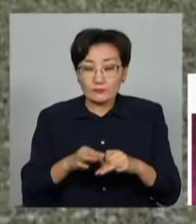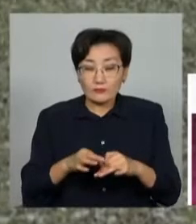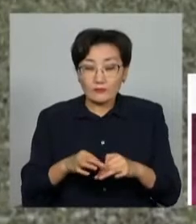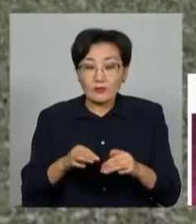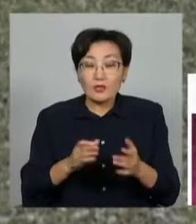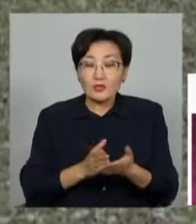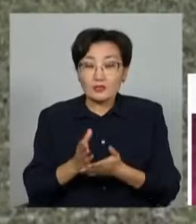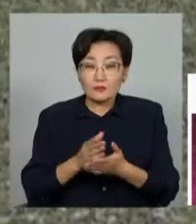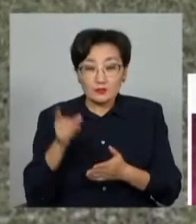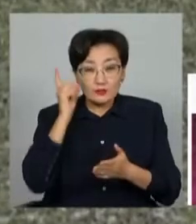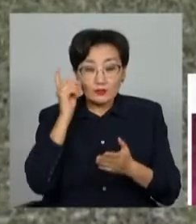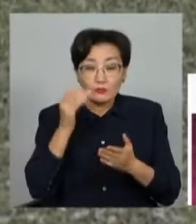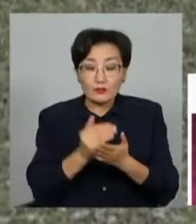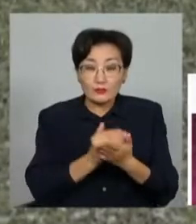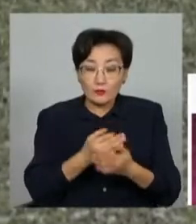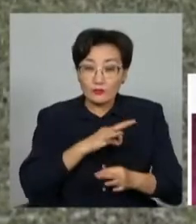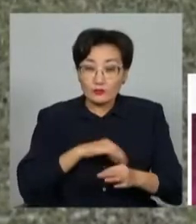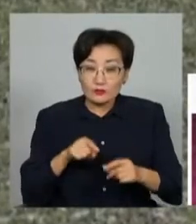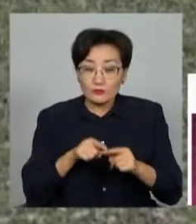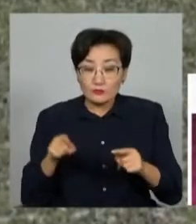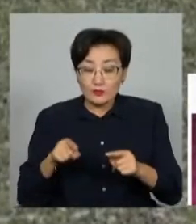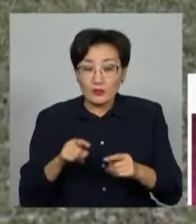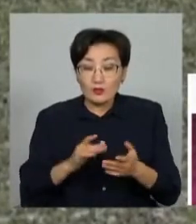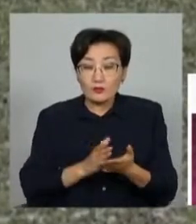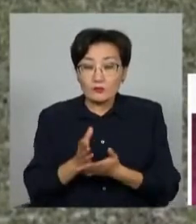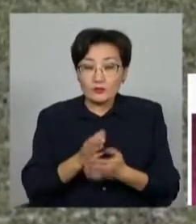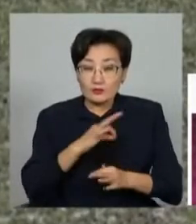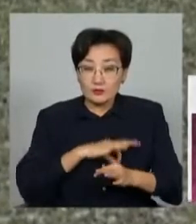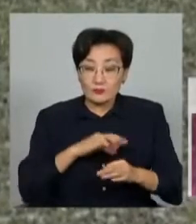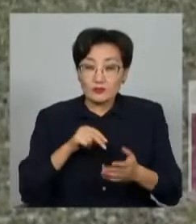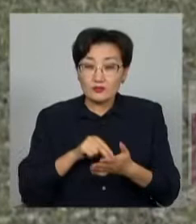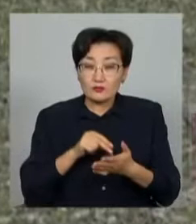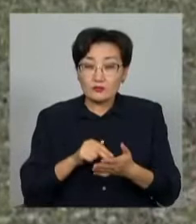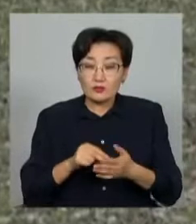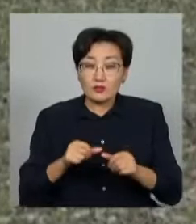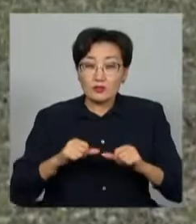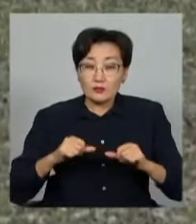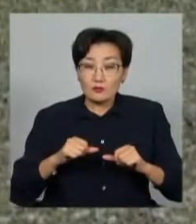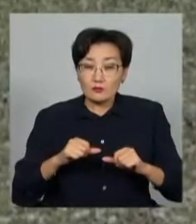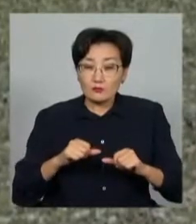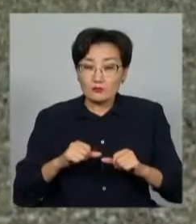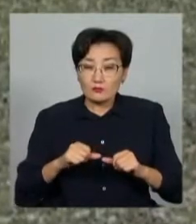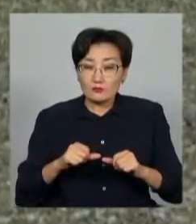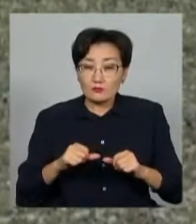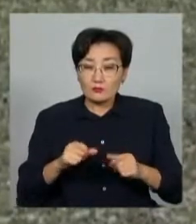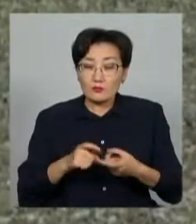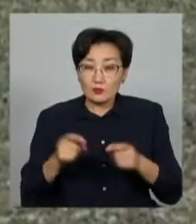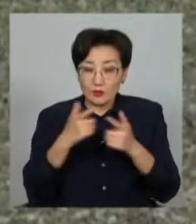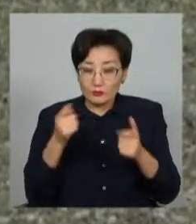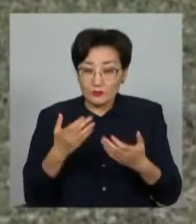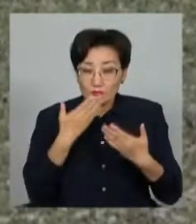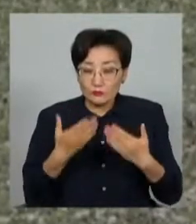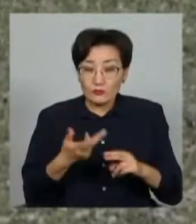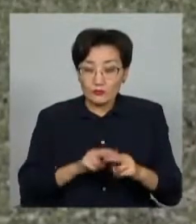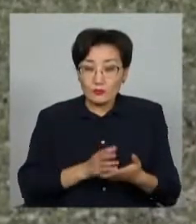пайдалану кезінде көрсетілетін қызмет көлемі мен қолданыстағы тарифте комиссияның мөлшері туралы ақпарат сұрады. Осы бағыт